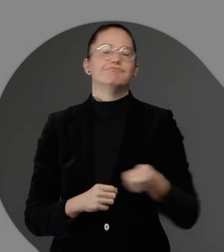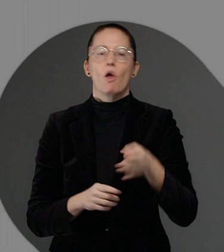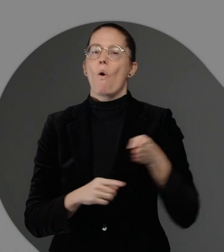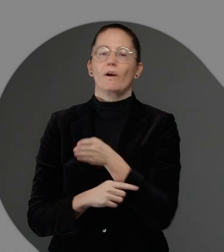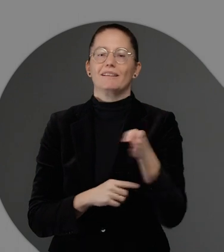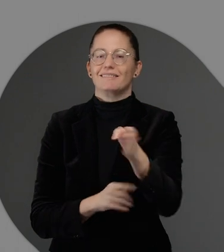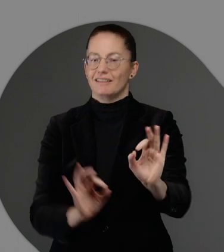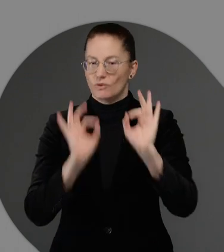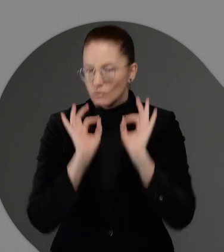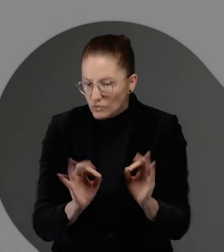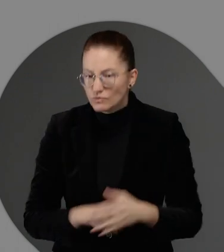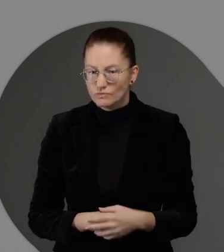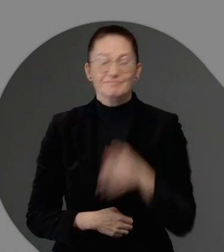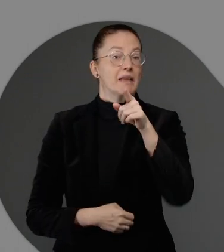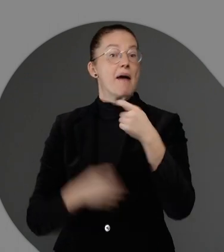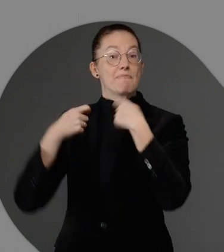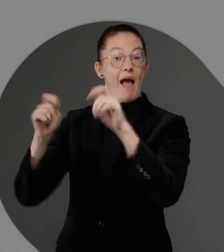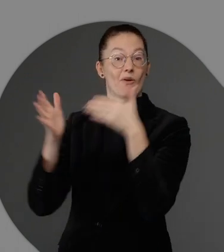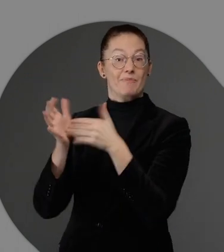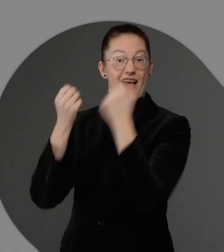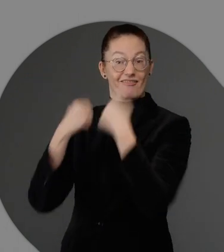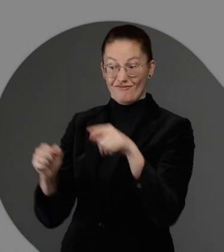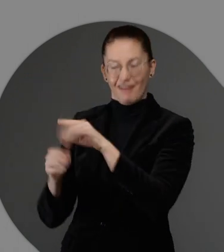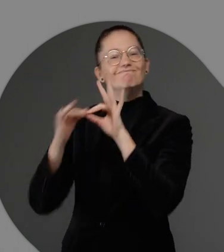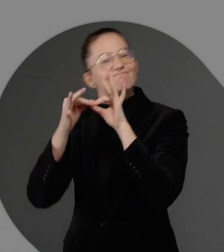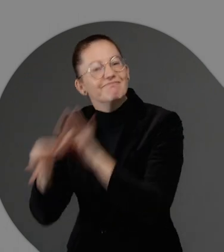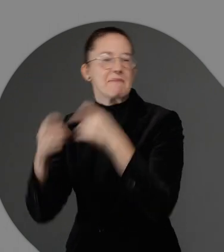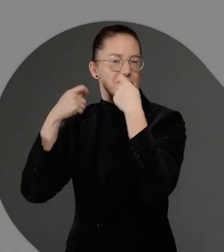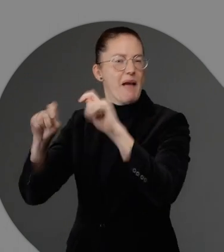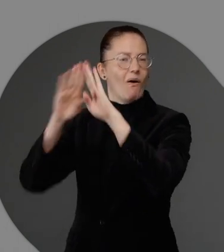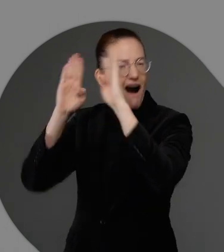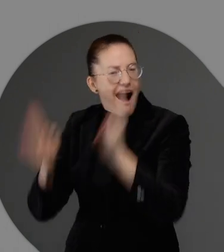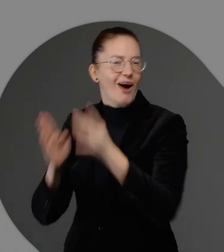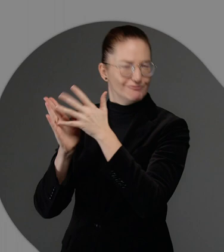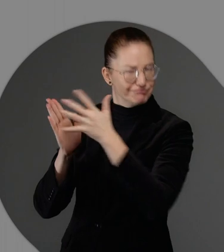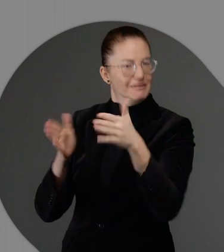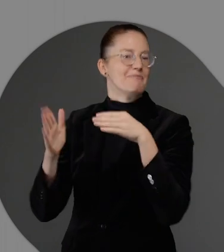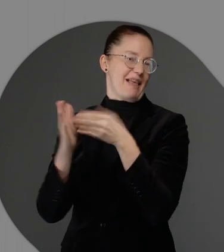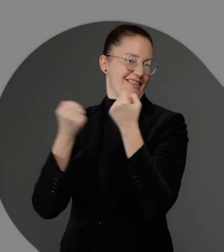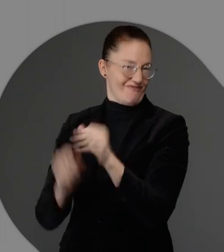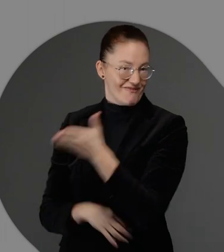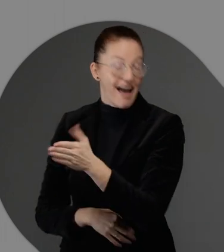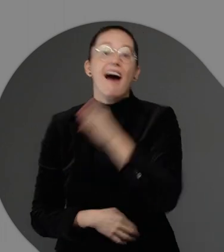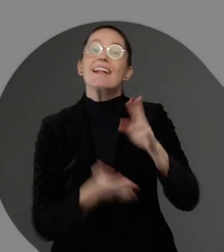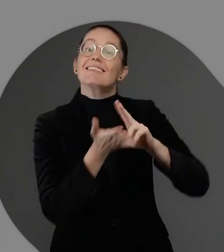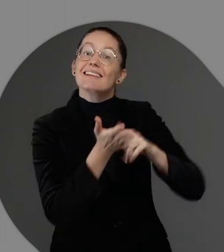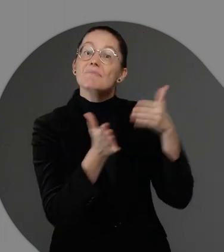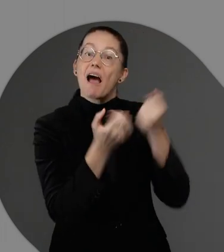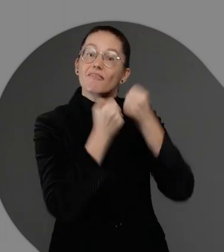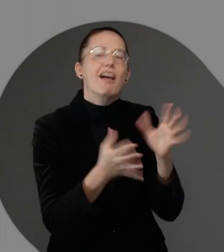Orientierung hilft. Bauliche Barrierefreiheit macht Gebäude für alle zugänglich. Digitale Barrierefreiheit betrifft